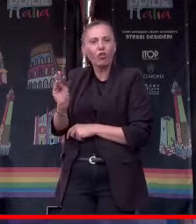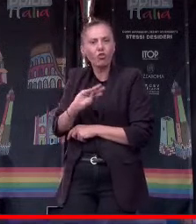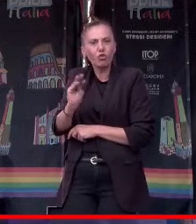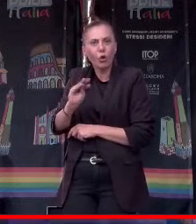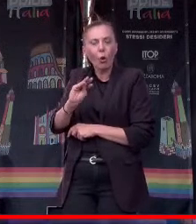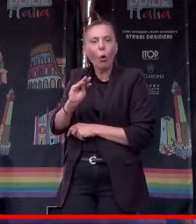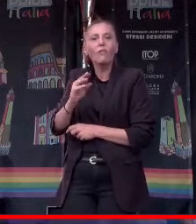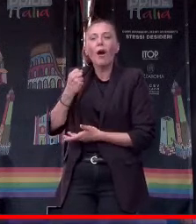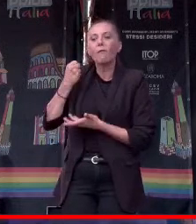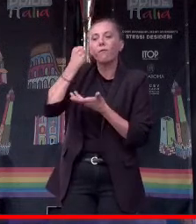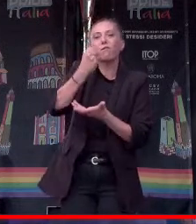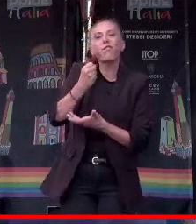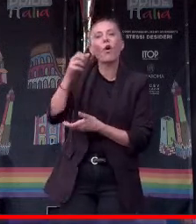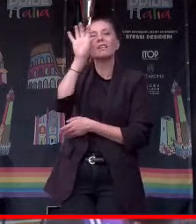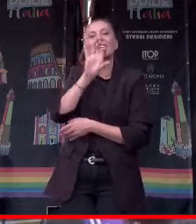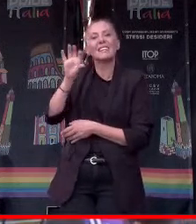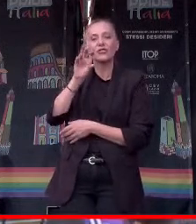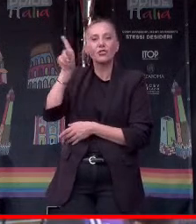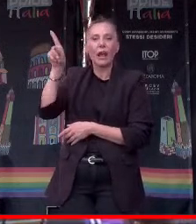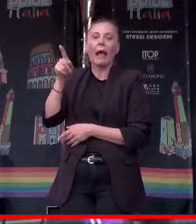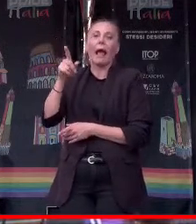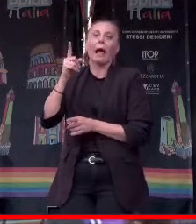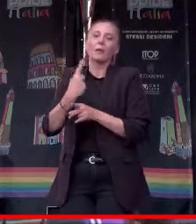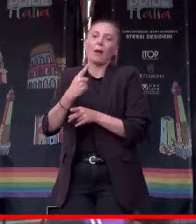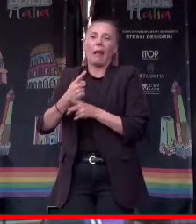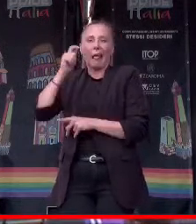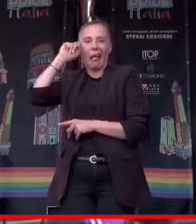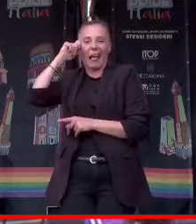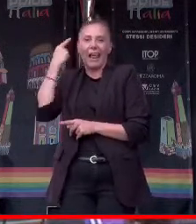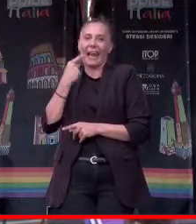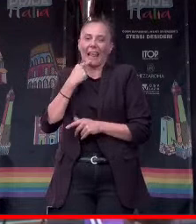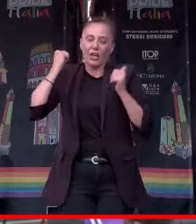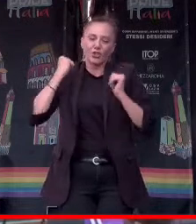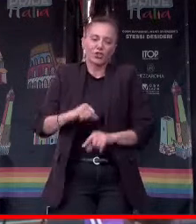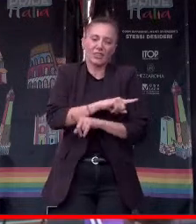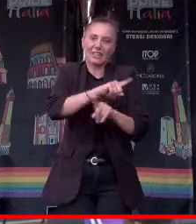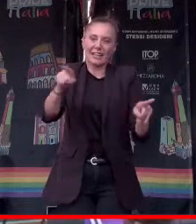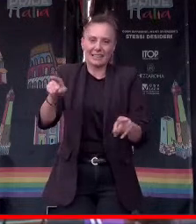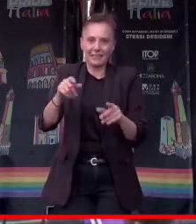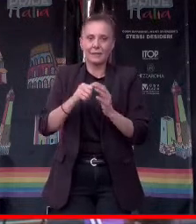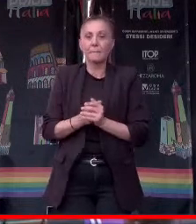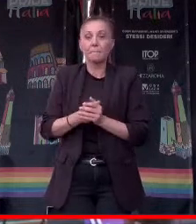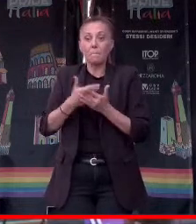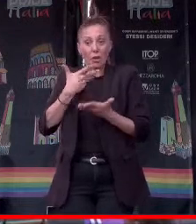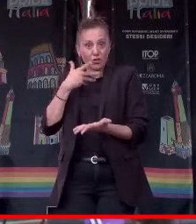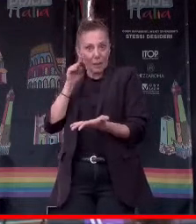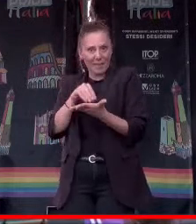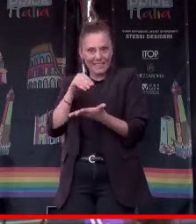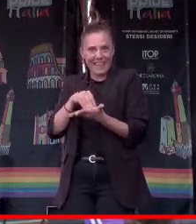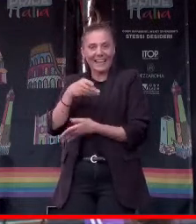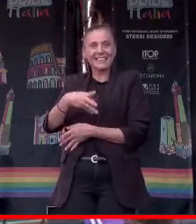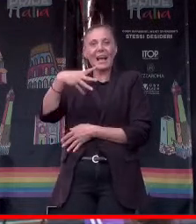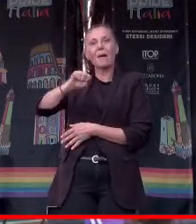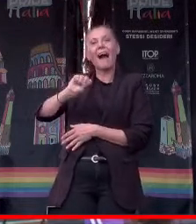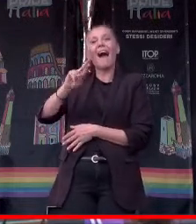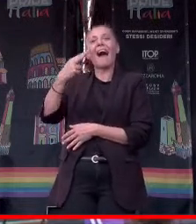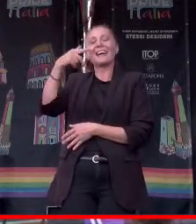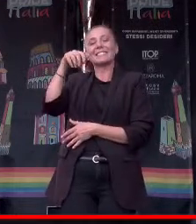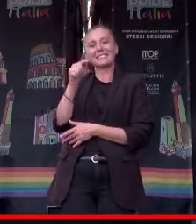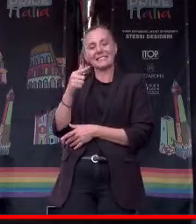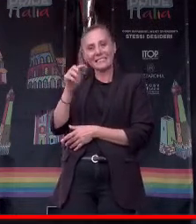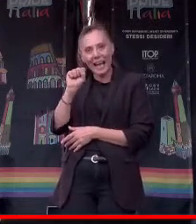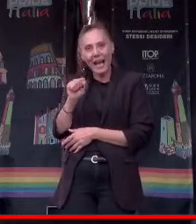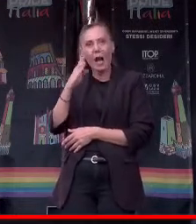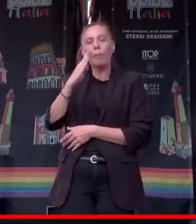soldi pubblici per ingannare i diritti dei cittadini fragili. Ma visto che abbiamo qui Marta Bonafoni, appunto, sì, Sara, diciamo che noi... regionale